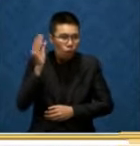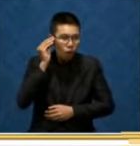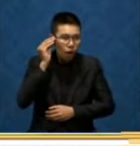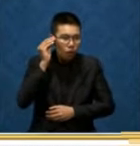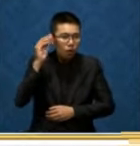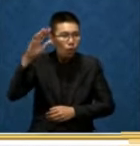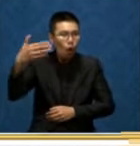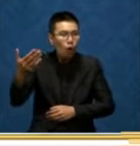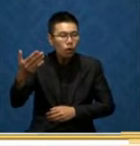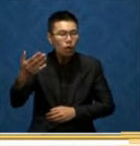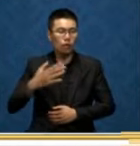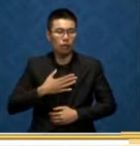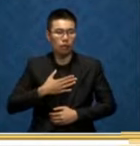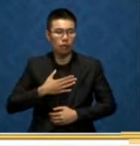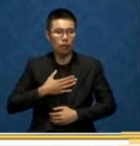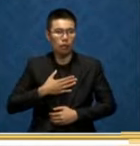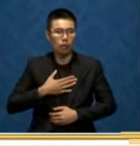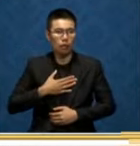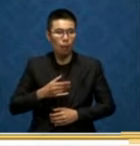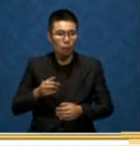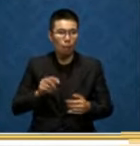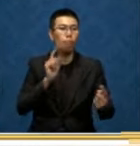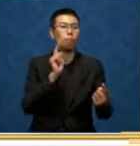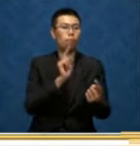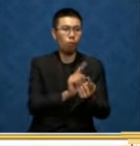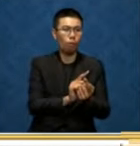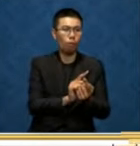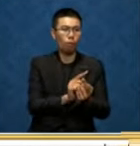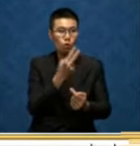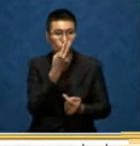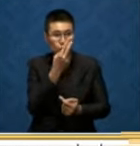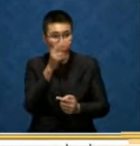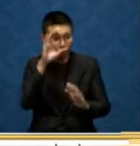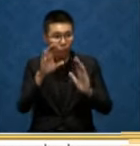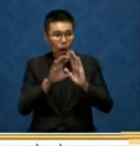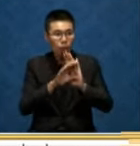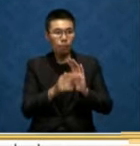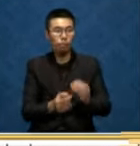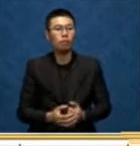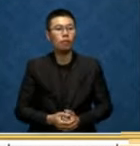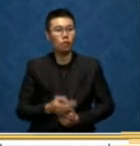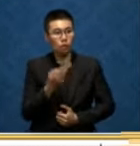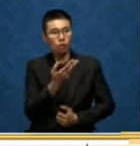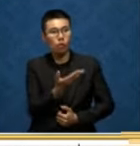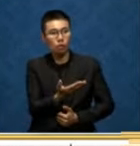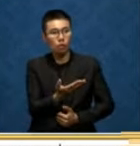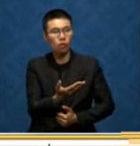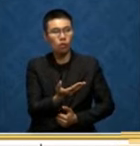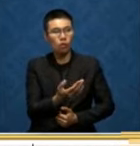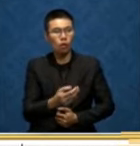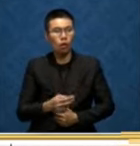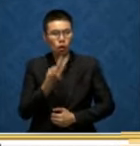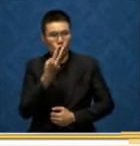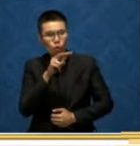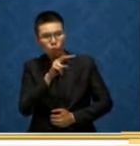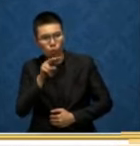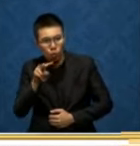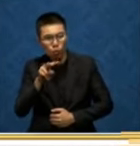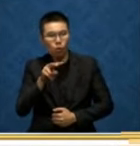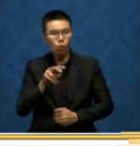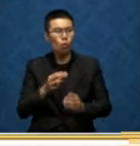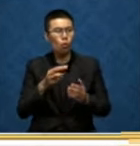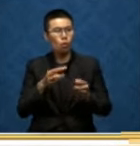ในขณะเดียวกันดิฉันก็ไปเยี่ยมเขาเลยค่ะที่โรงเรียนดังในภาพนะคะดิฉันไปเพื่อจะไปรู้ว่าเขาสอน